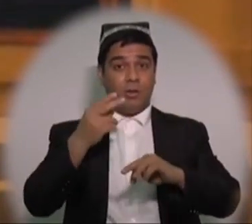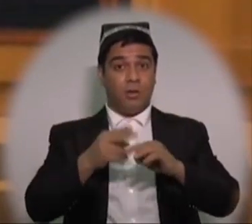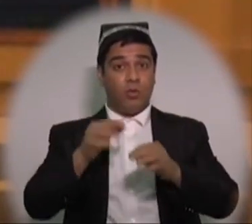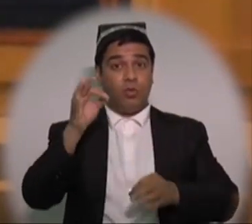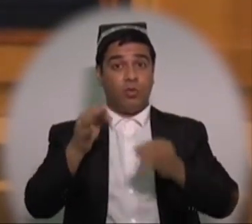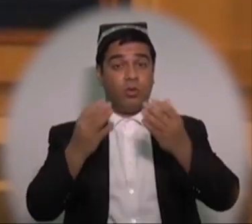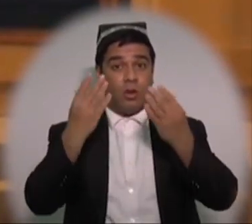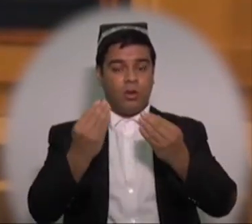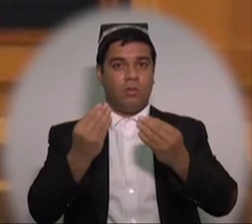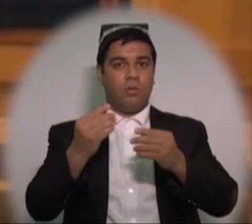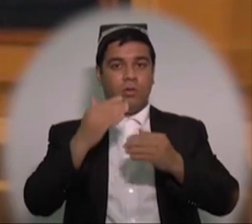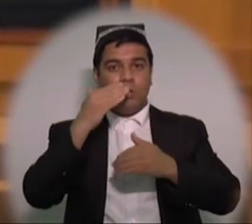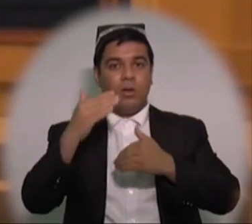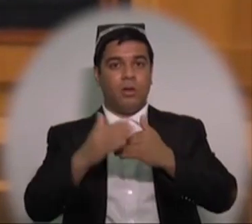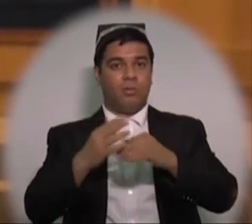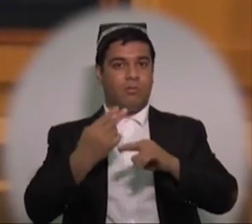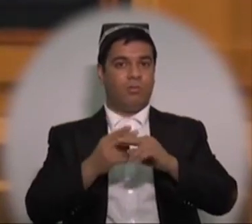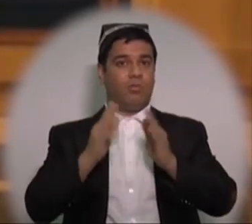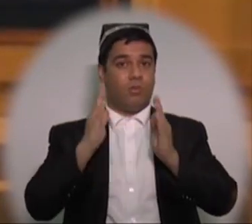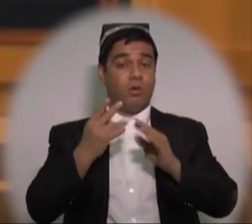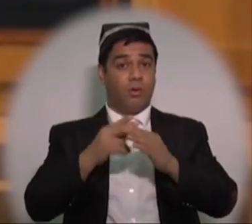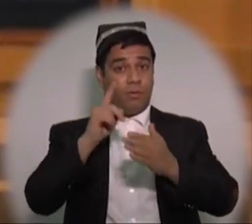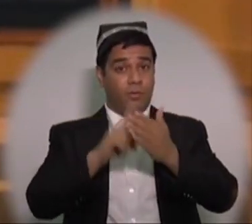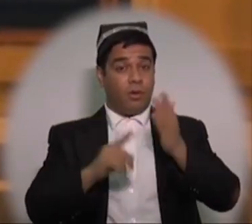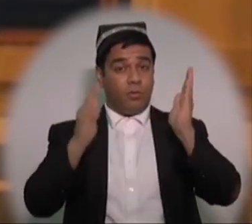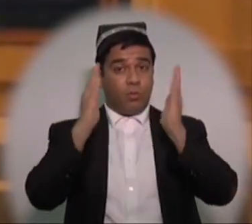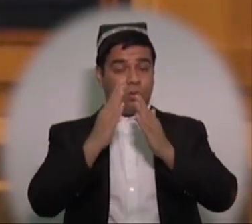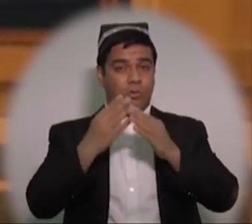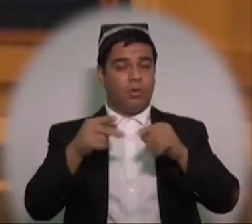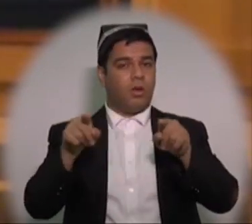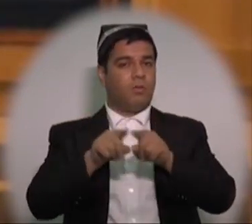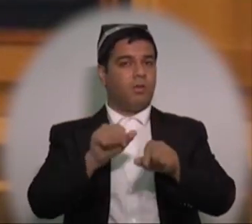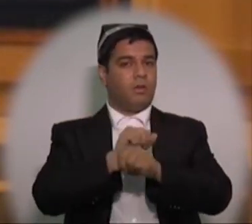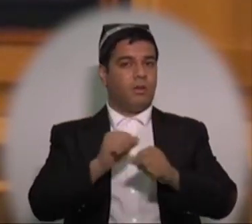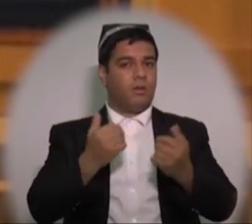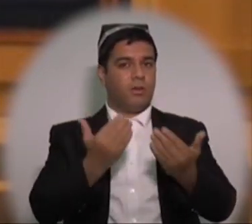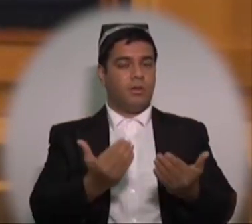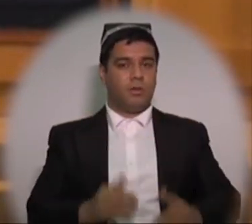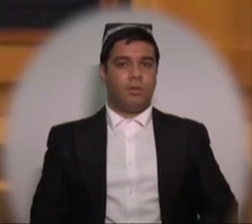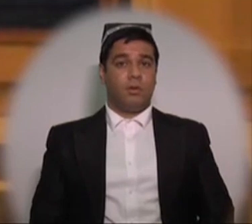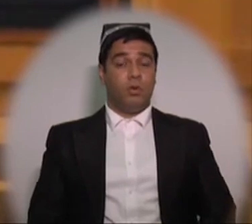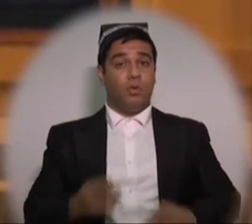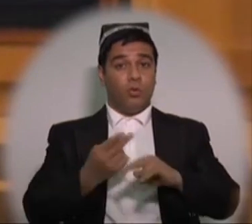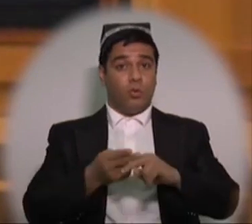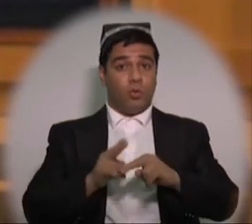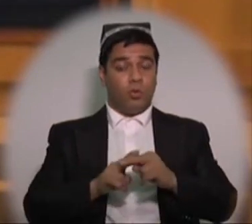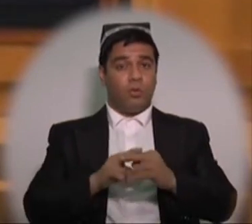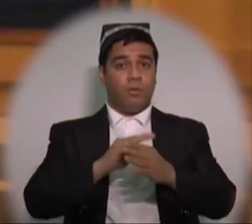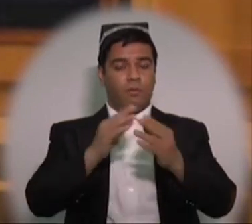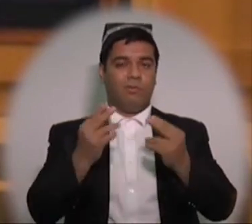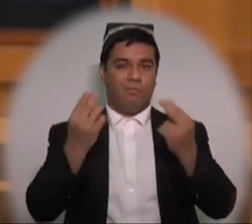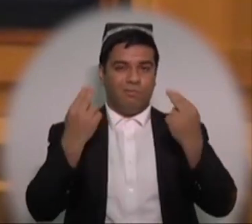qiyomatni alomatlaridan bir alomat ekan. Bunga islomda demak yo'l qo'yilmaydi. Shuning uchun